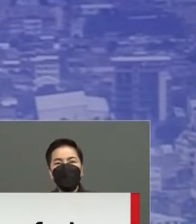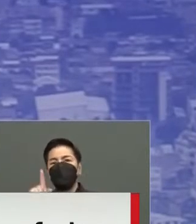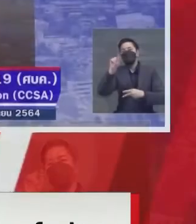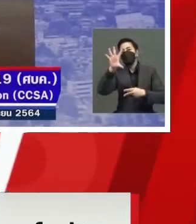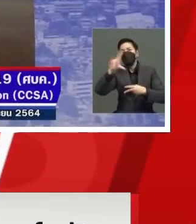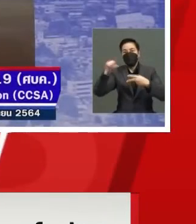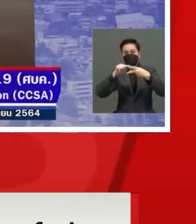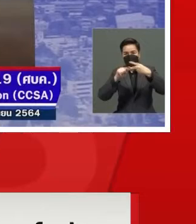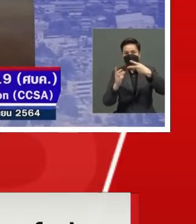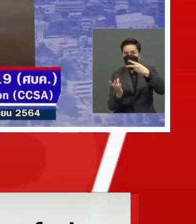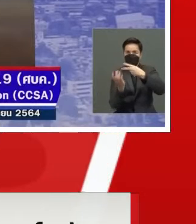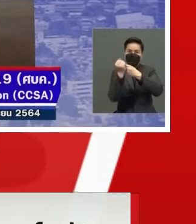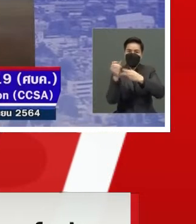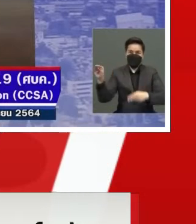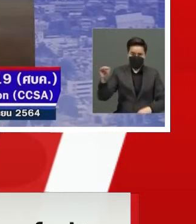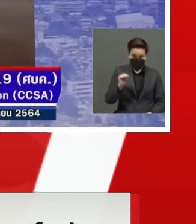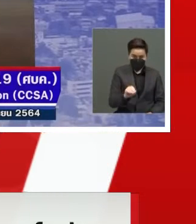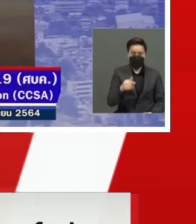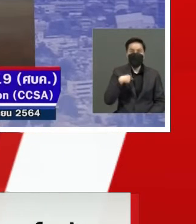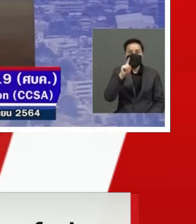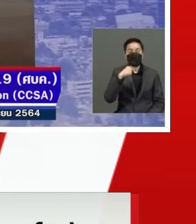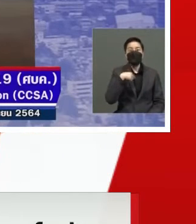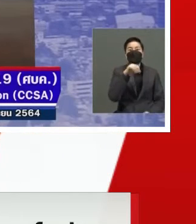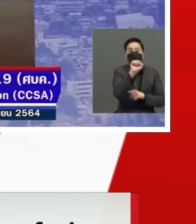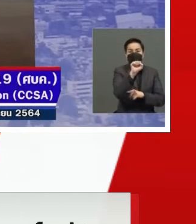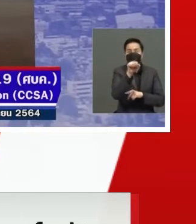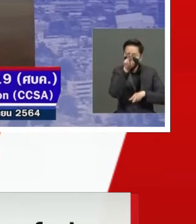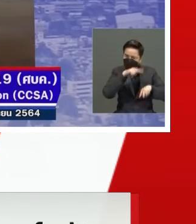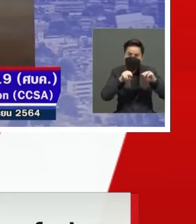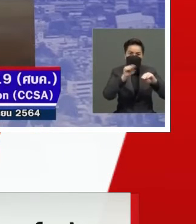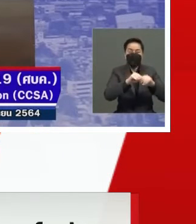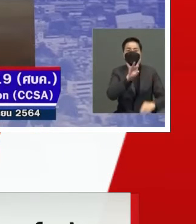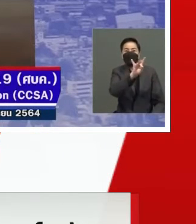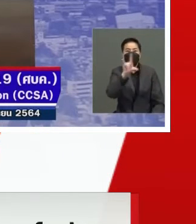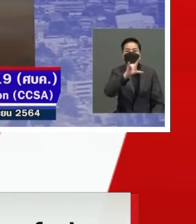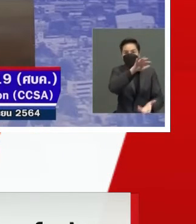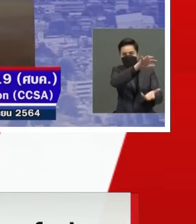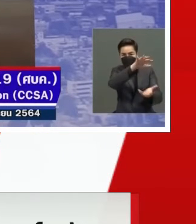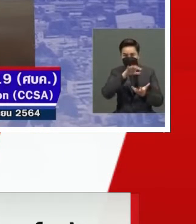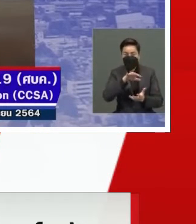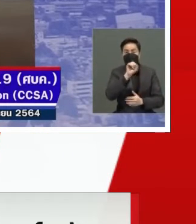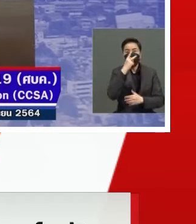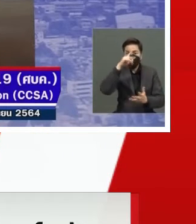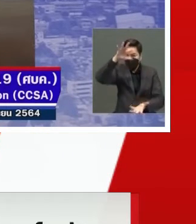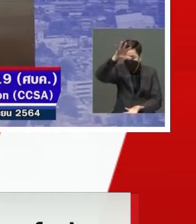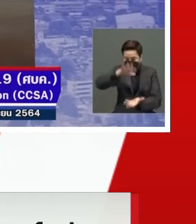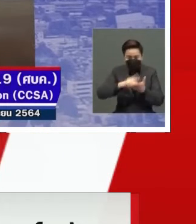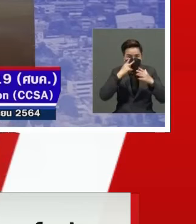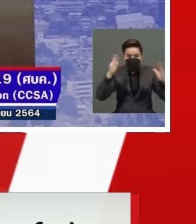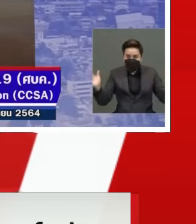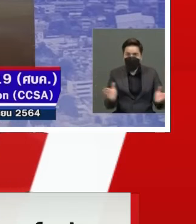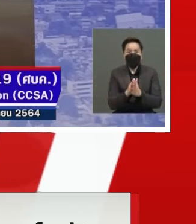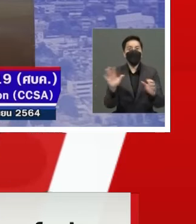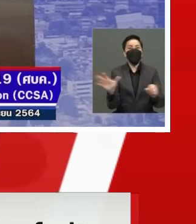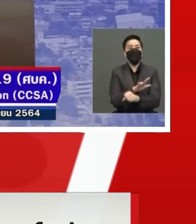ทั้ง 2ยี่ห้อนี้จะรวมมาอีก 25ล้านโดสะทั้ง 2ยี่ห้อนี้ตามข่าวในบอกว่าไฟเซอร์ 20ล้านนะ